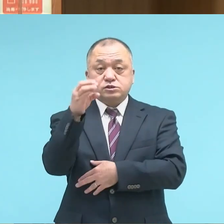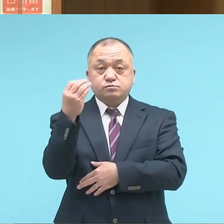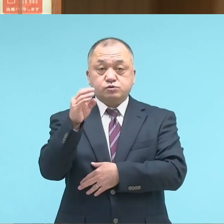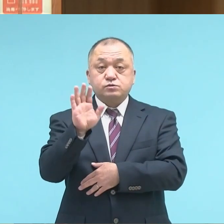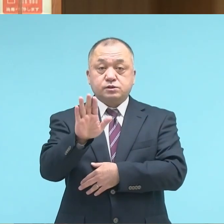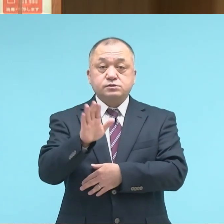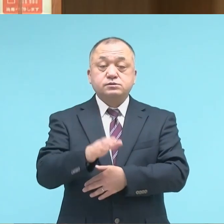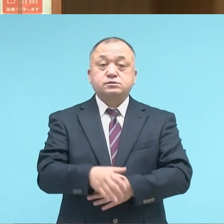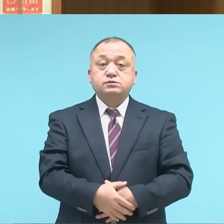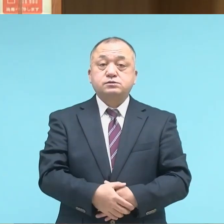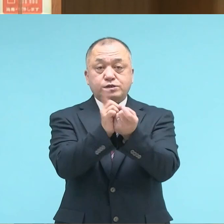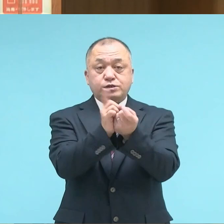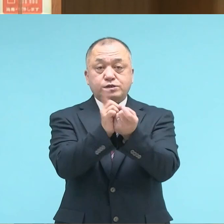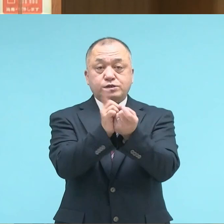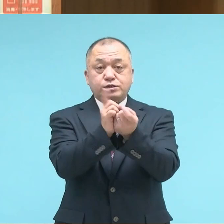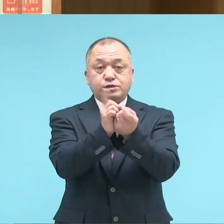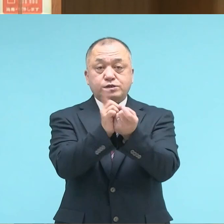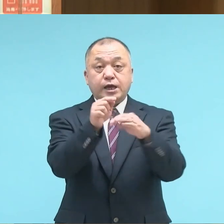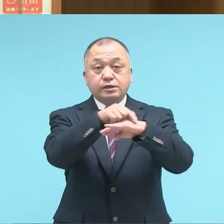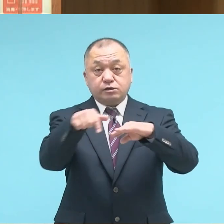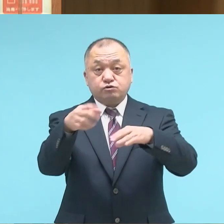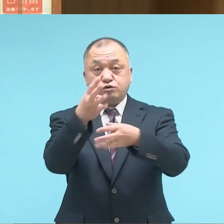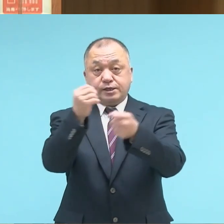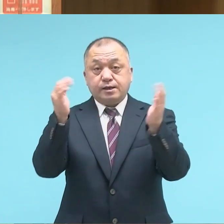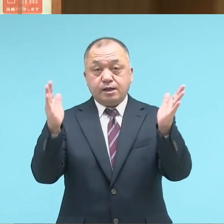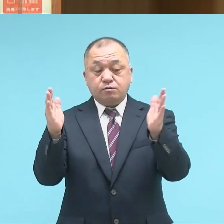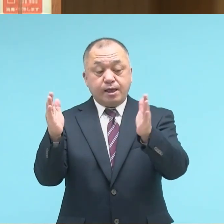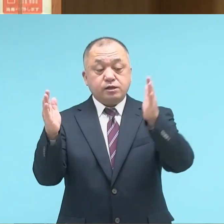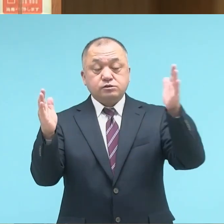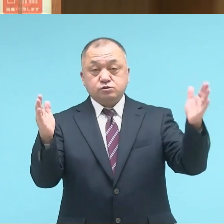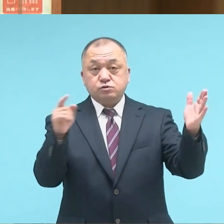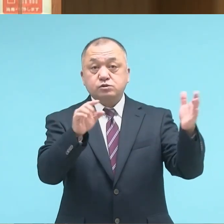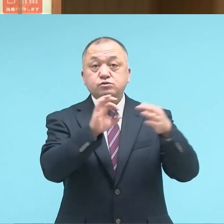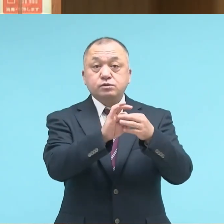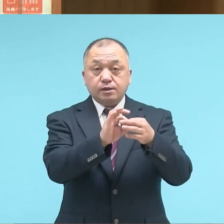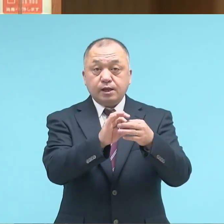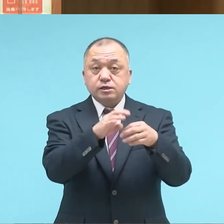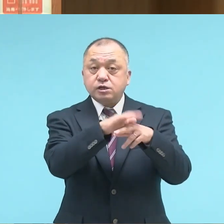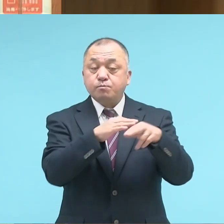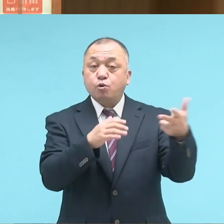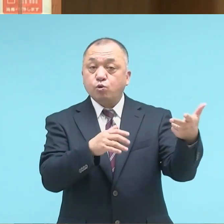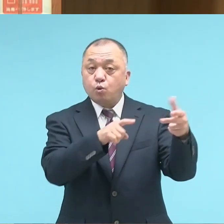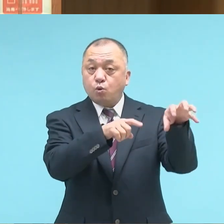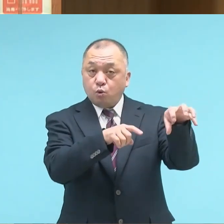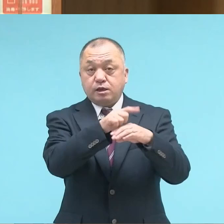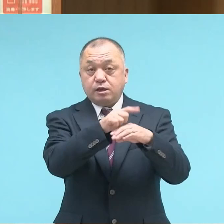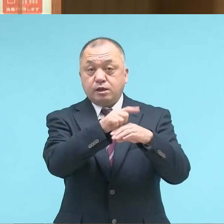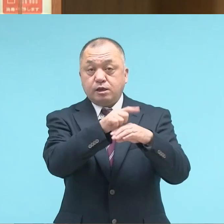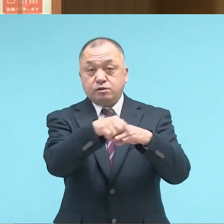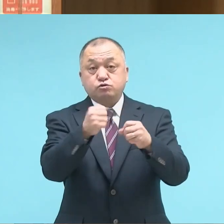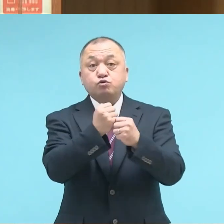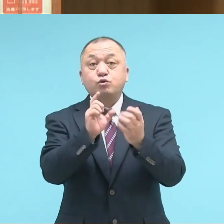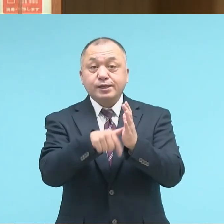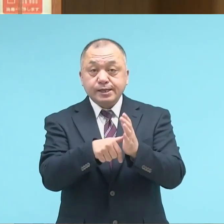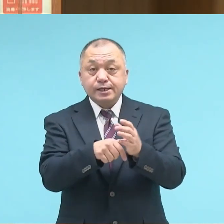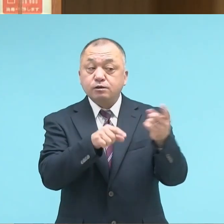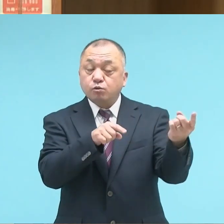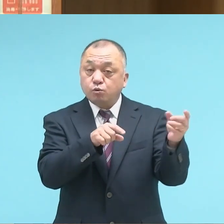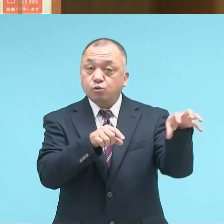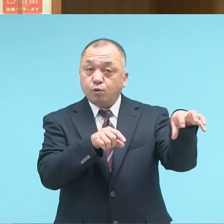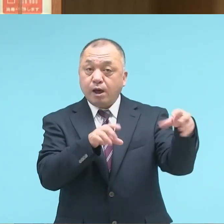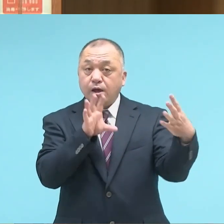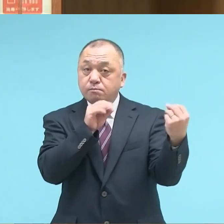北海道新聞の犬飼です。集中対策期間の延長についてなんですけれども、札幌の対策を継続するには札幌市とはどのような